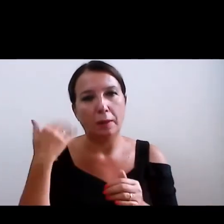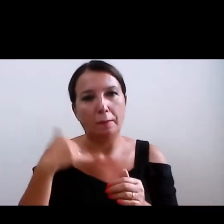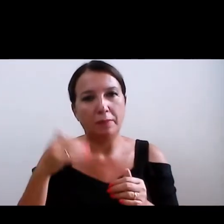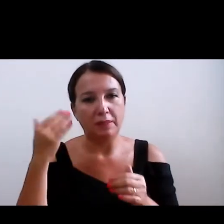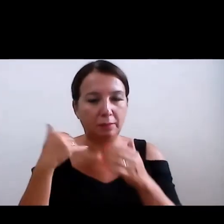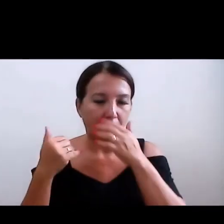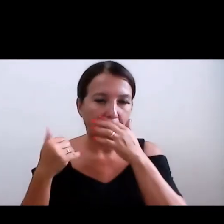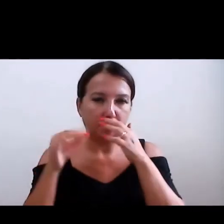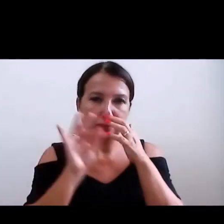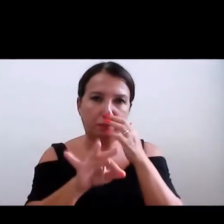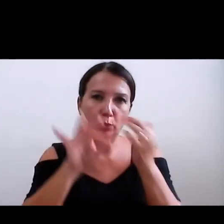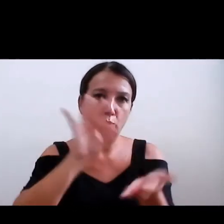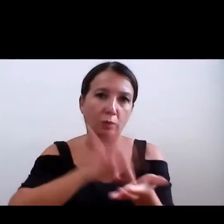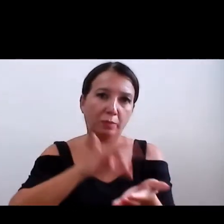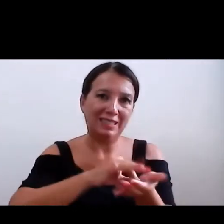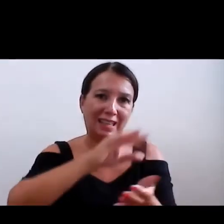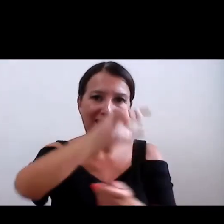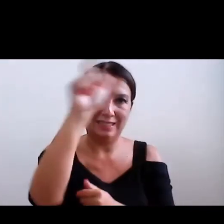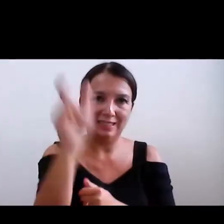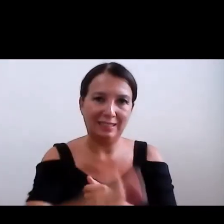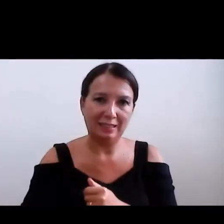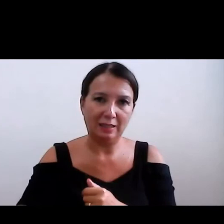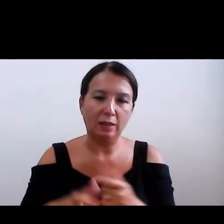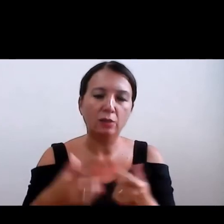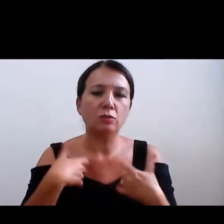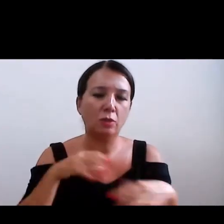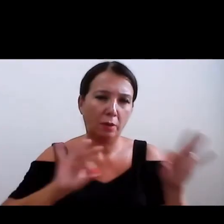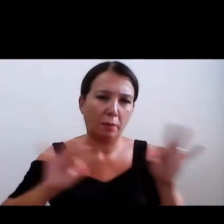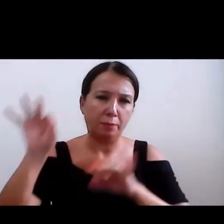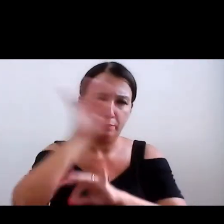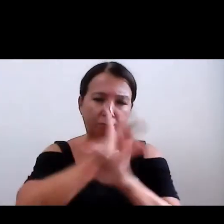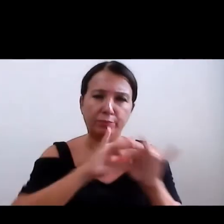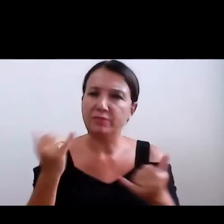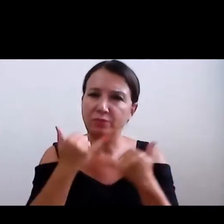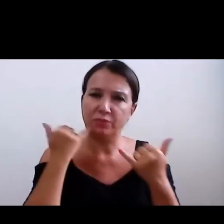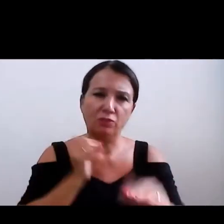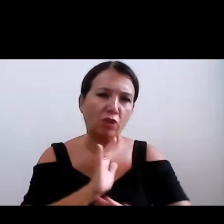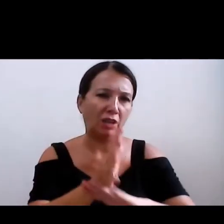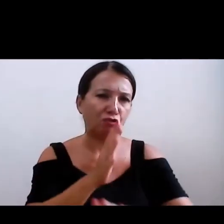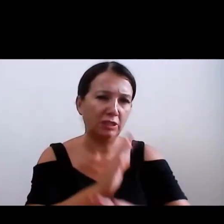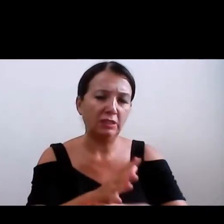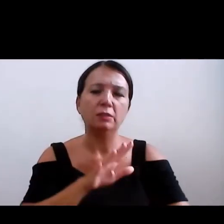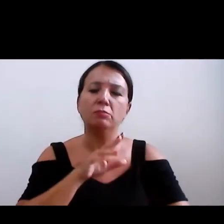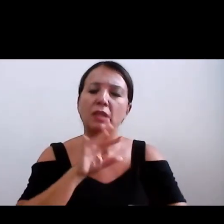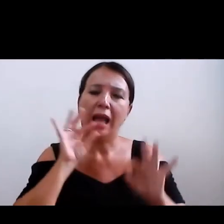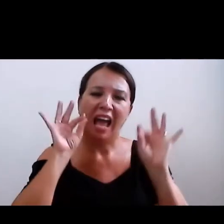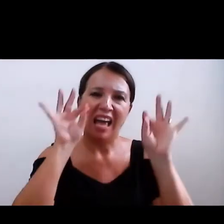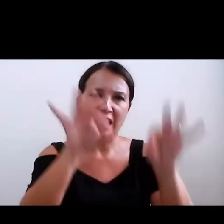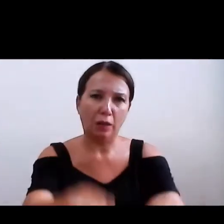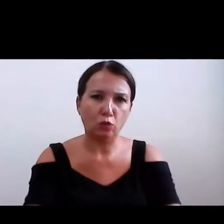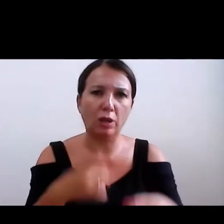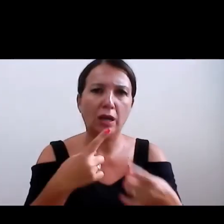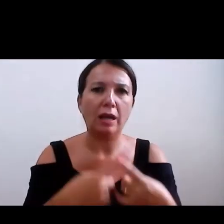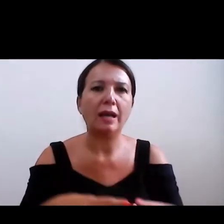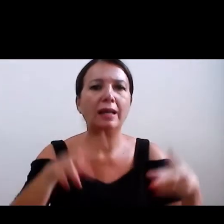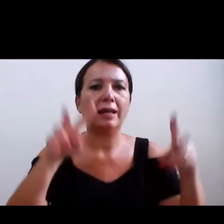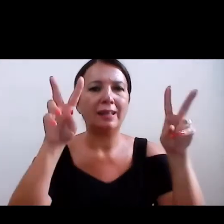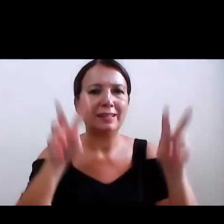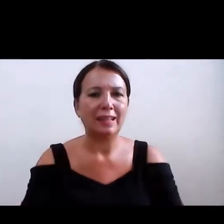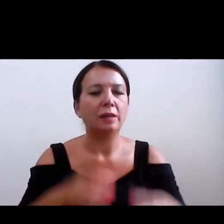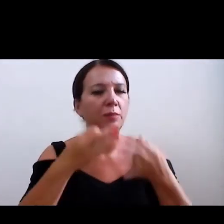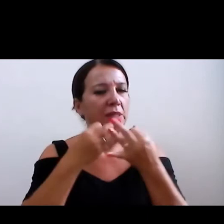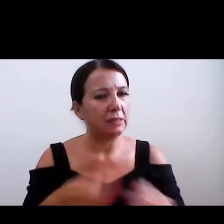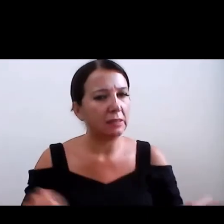dei punti presenti sul territorio, sono molto capillari, sono facilmente raggiungibili e accessibili anche in termini, diciamo, di